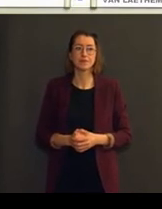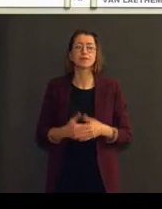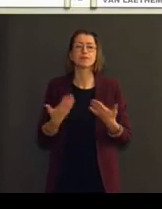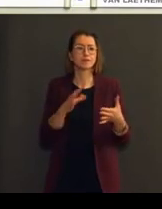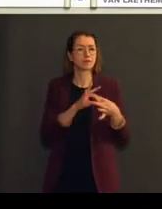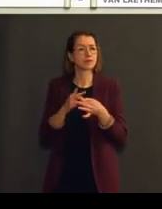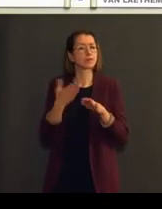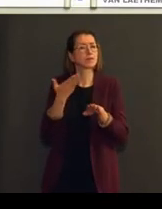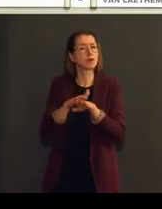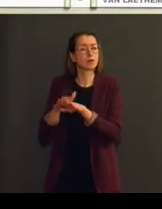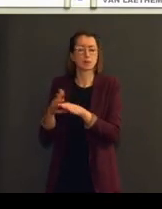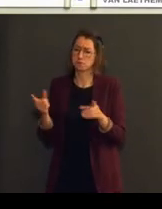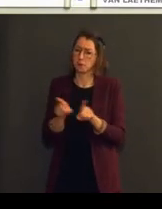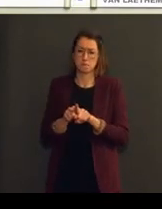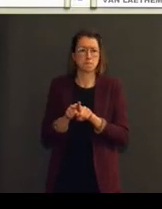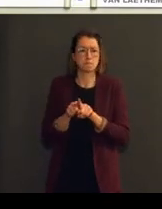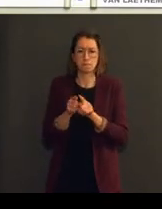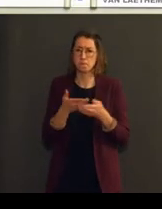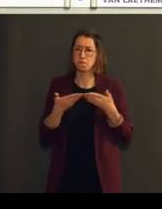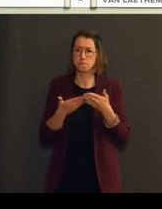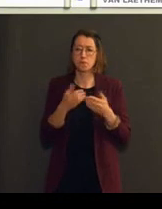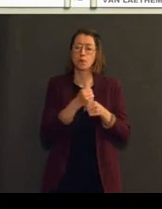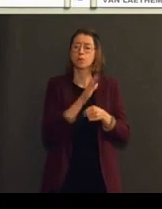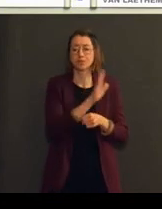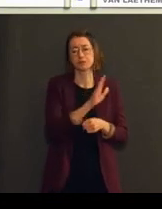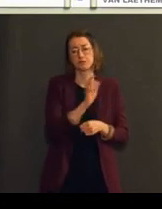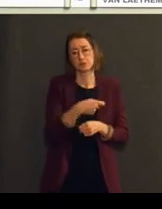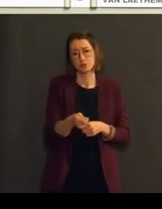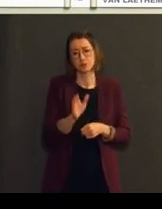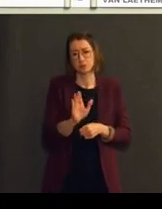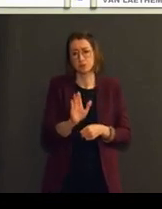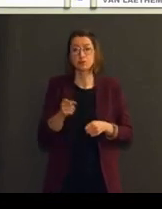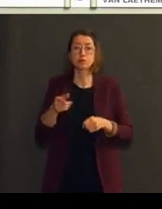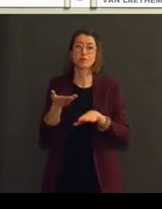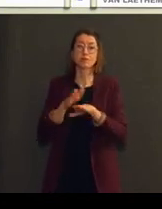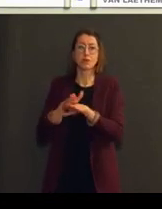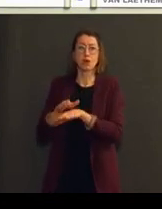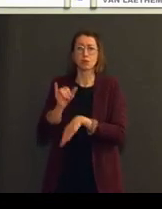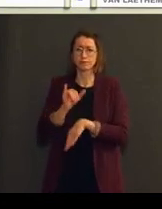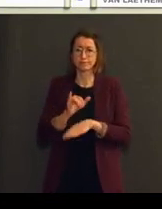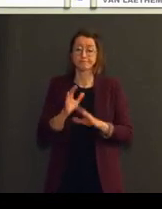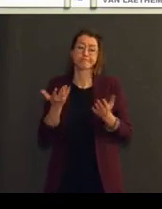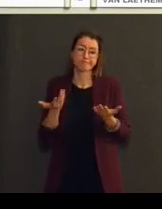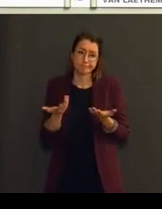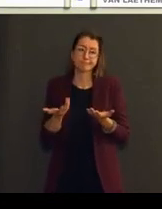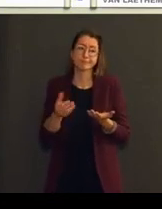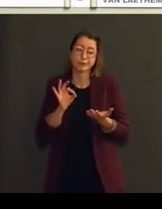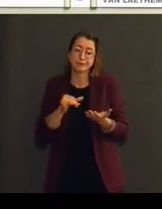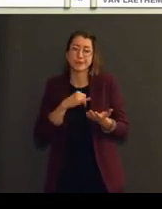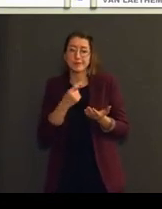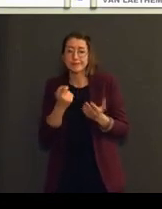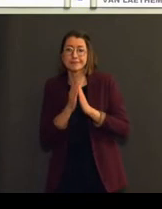ces structures, puisque alors que globalement dans le pays, et malheureusement on a une augmentation, on vous le